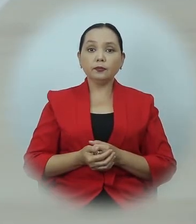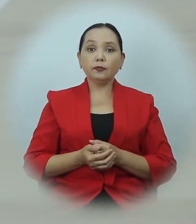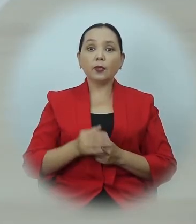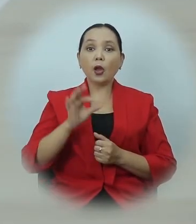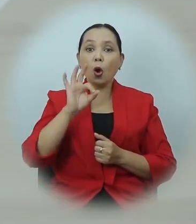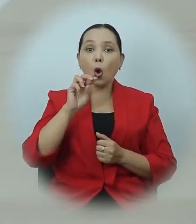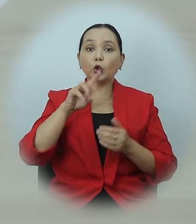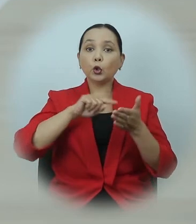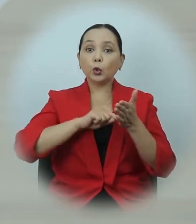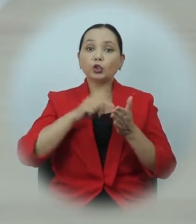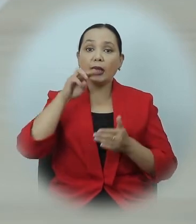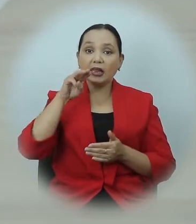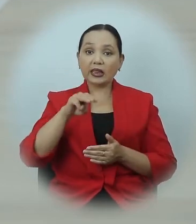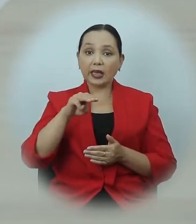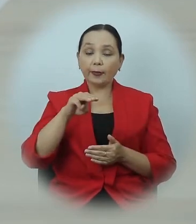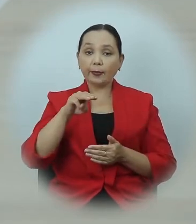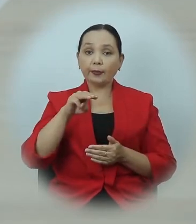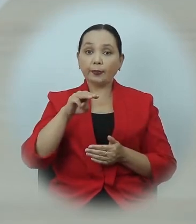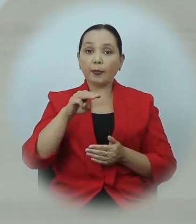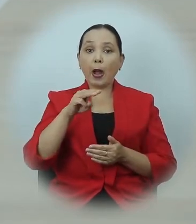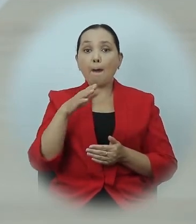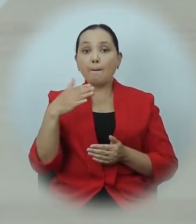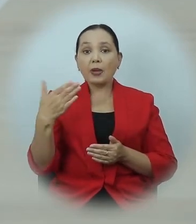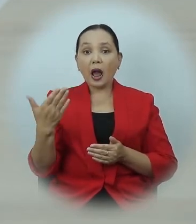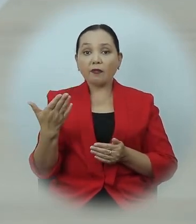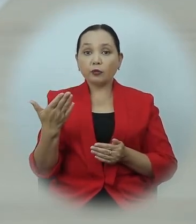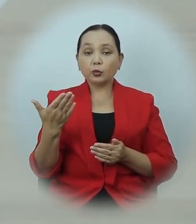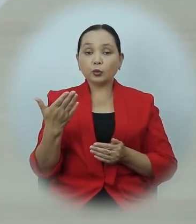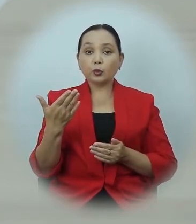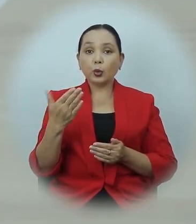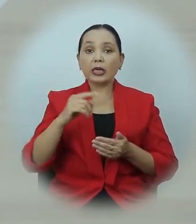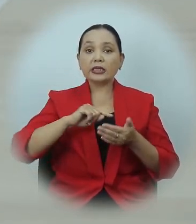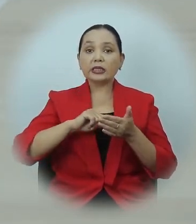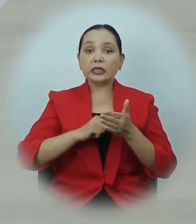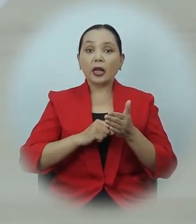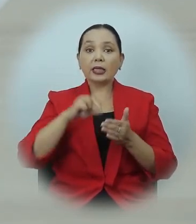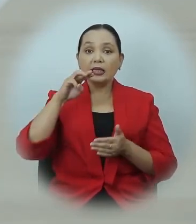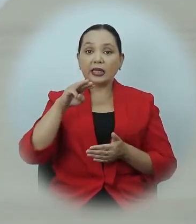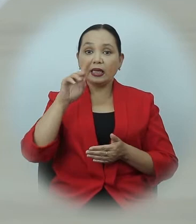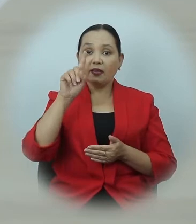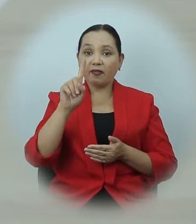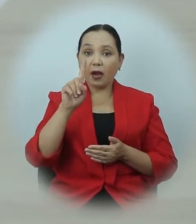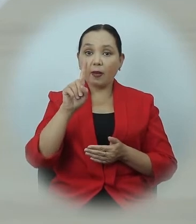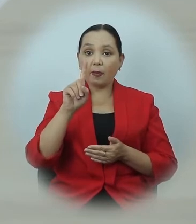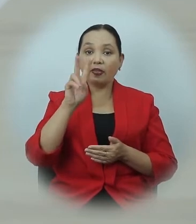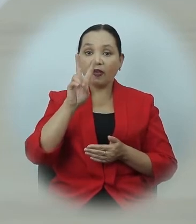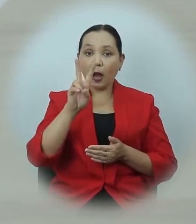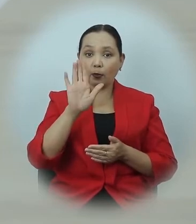от точки Т в правую сторону, ставим точку Т2.